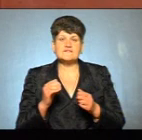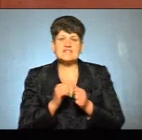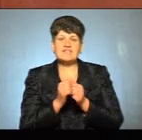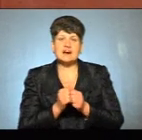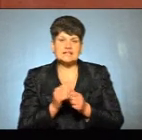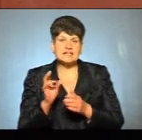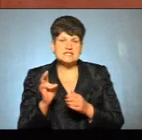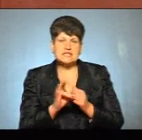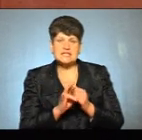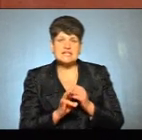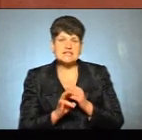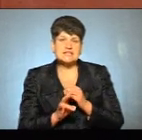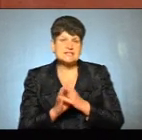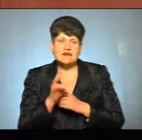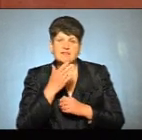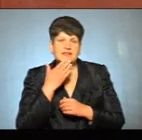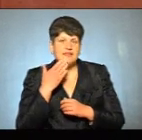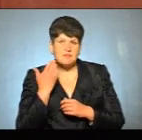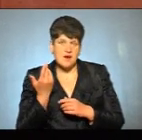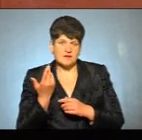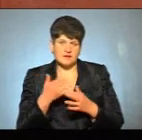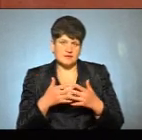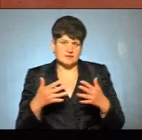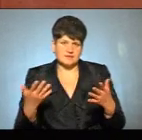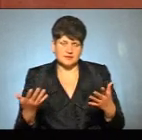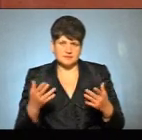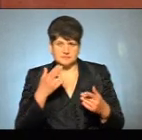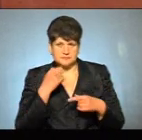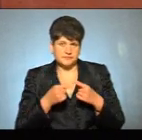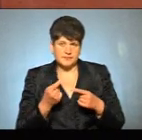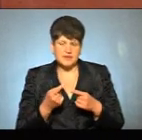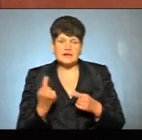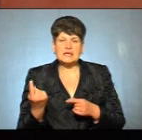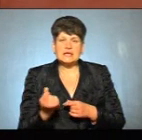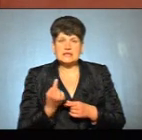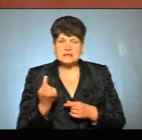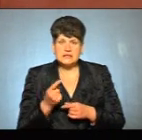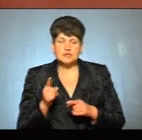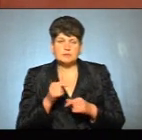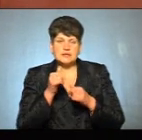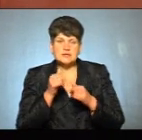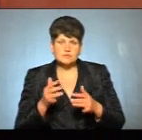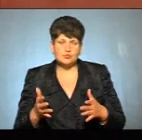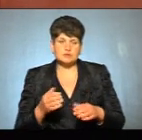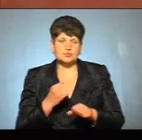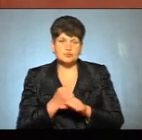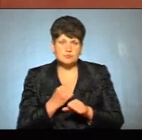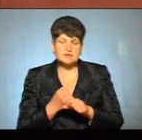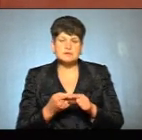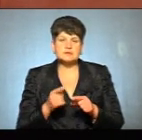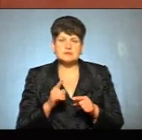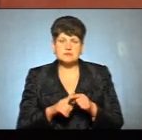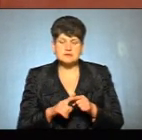церкві немає такої обрядовості. В пасхальний період єдине, що ми не зможемо реалізувати, це